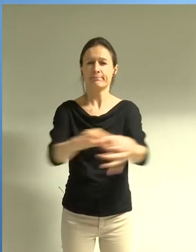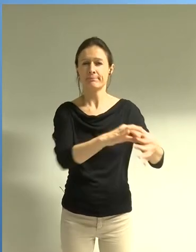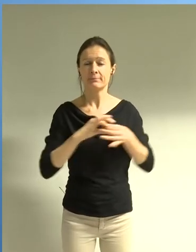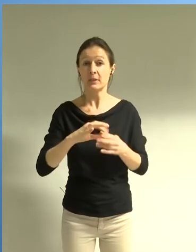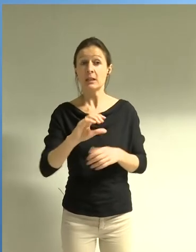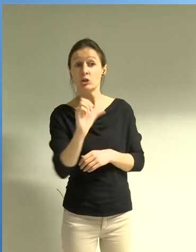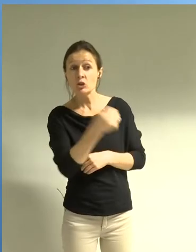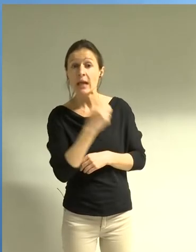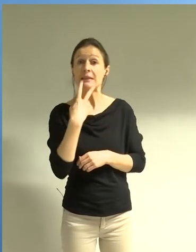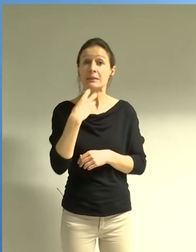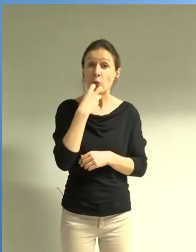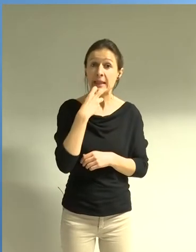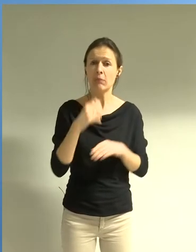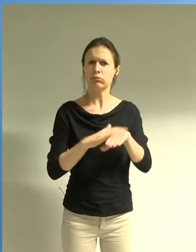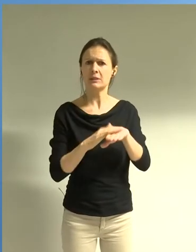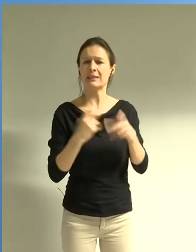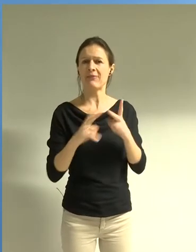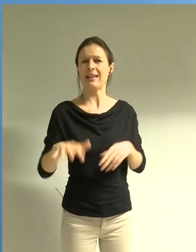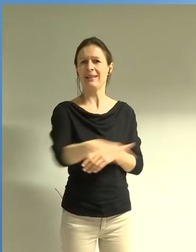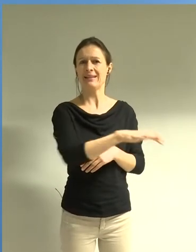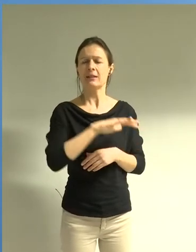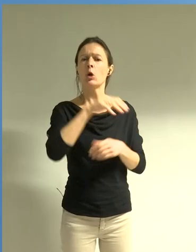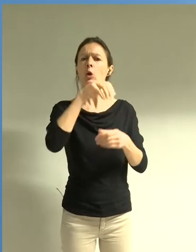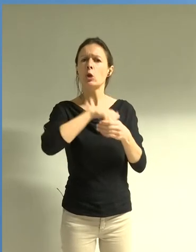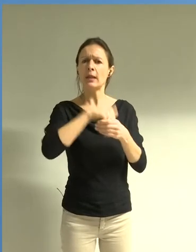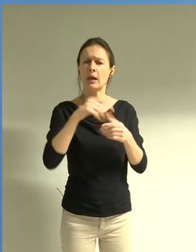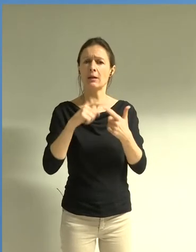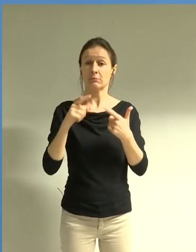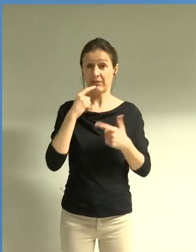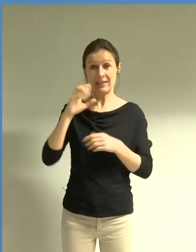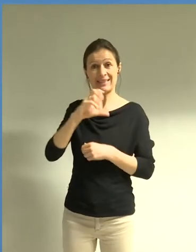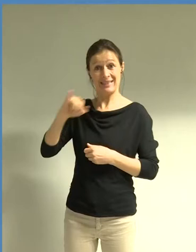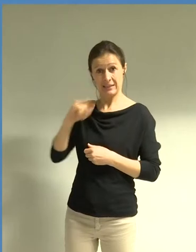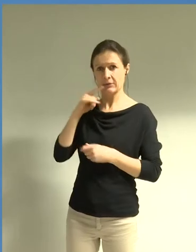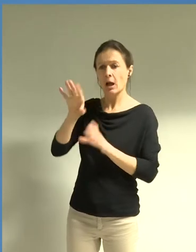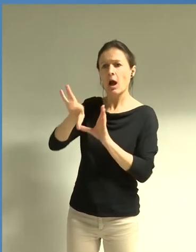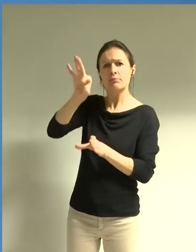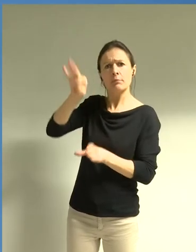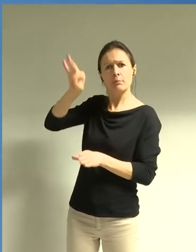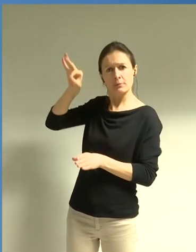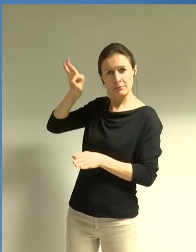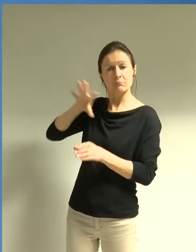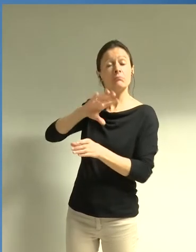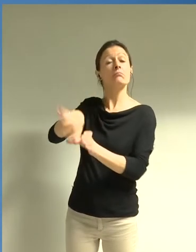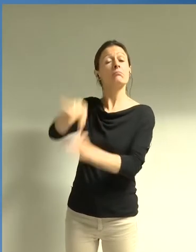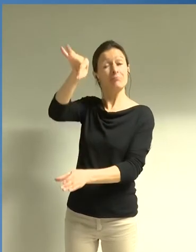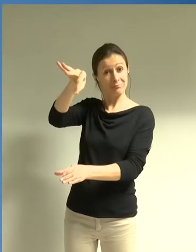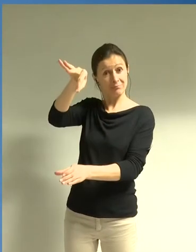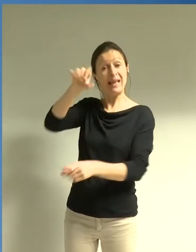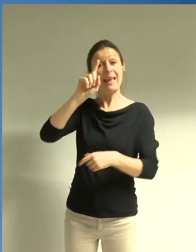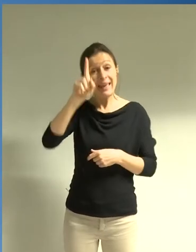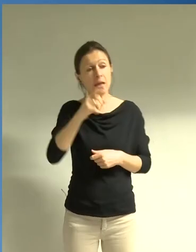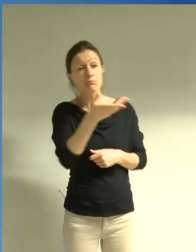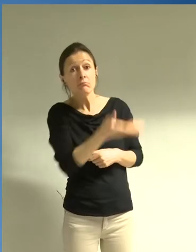composée d'habitants volontaires d'habitants tiré au sort et d'acteurs locaux notamment des associations